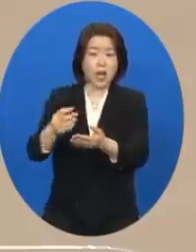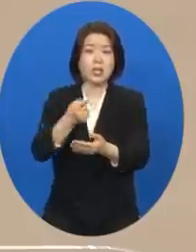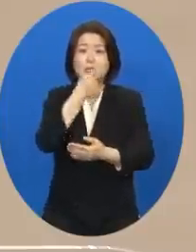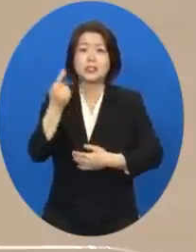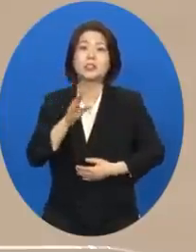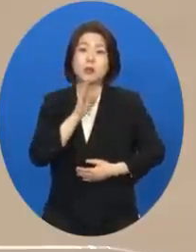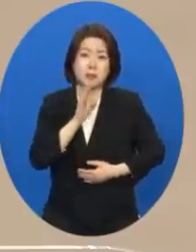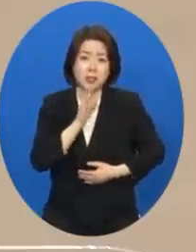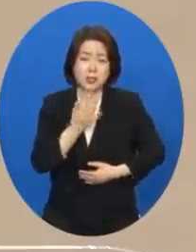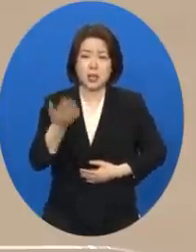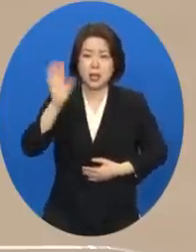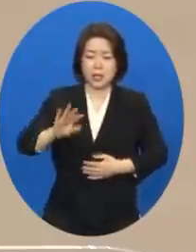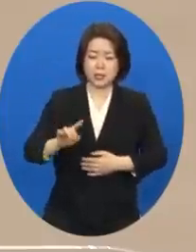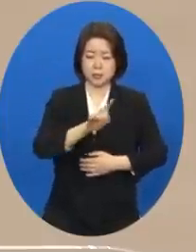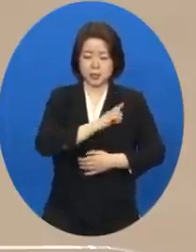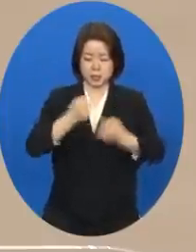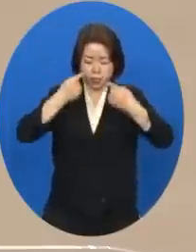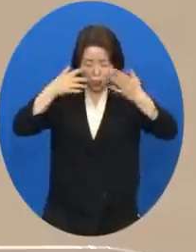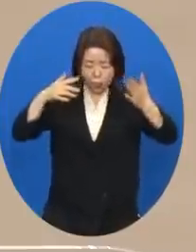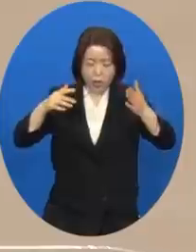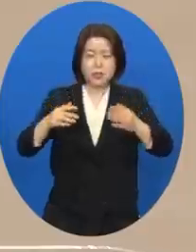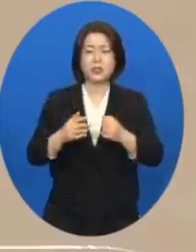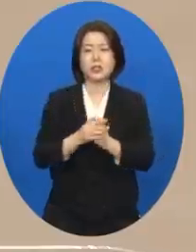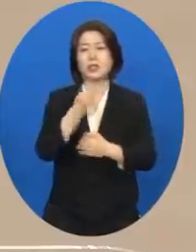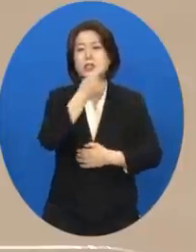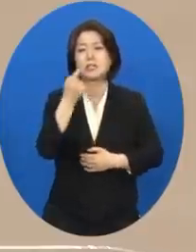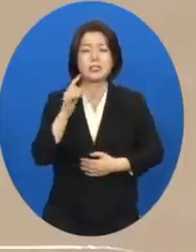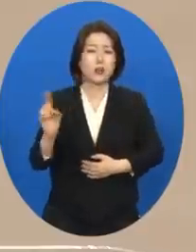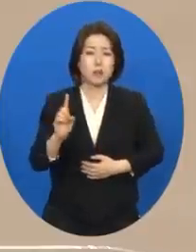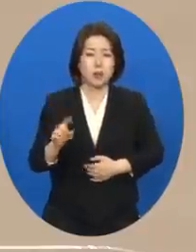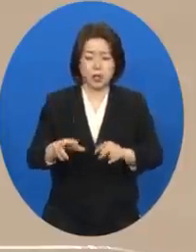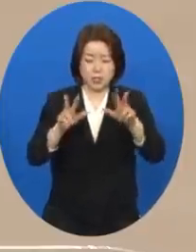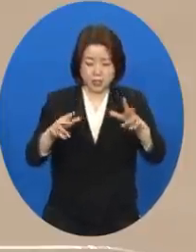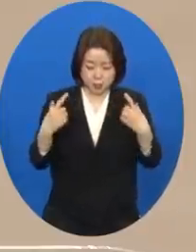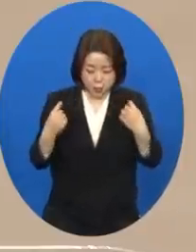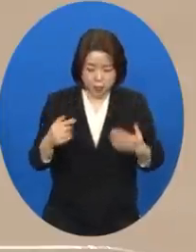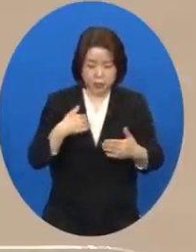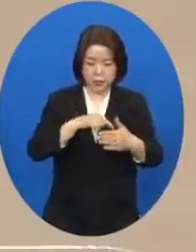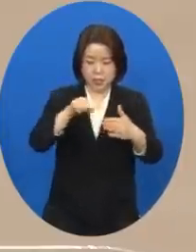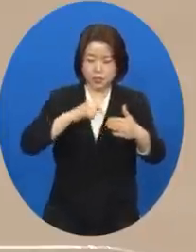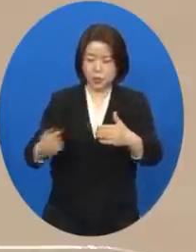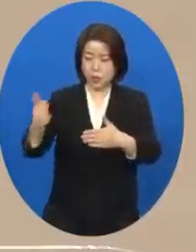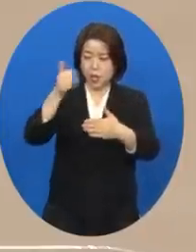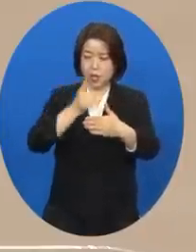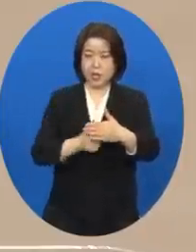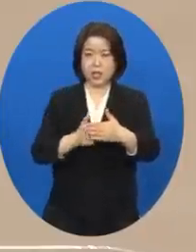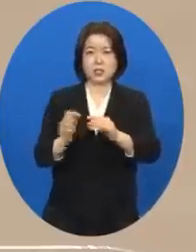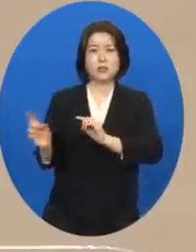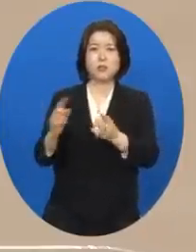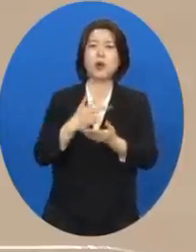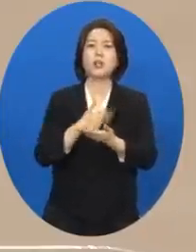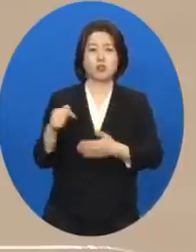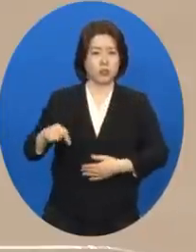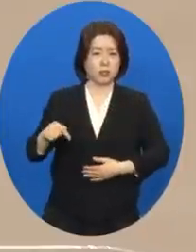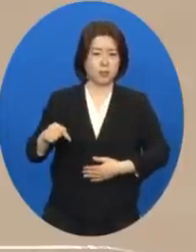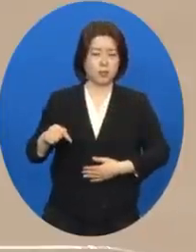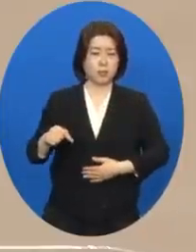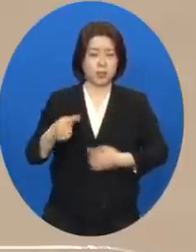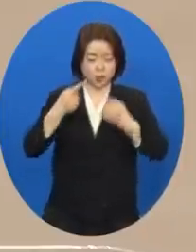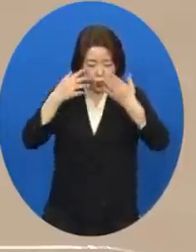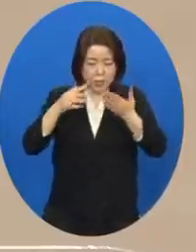가장 확실한 증거는 지금도 내 안에 계신 부활의 주님이 에요